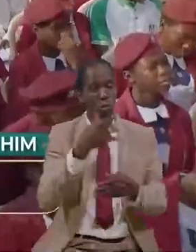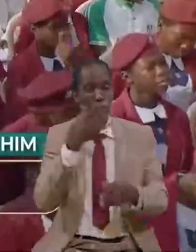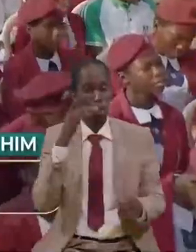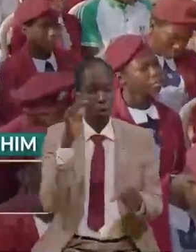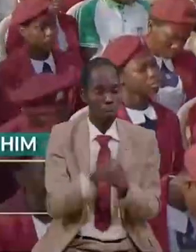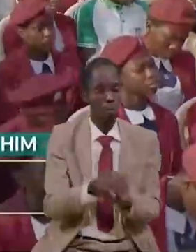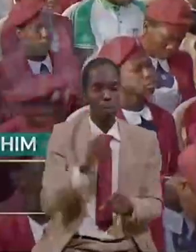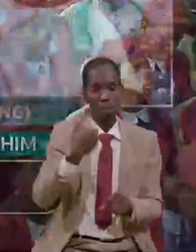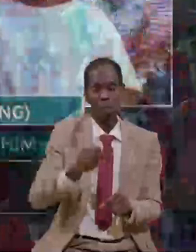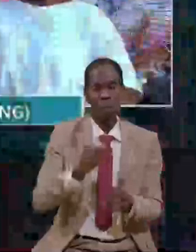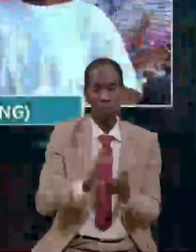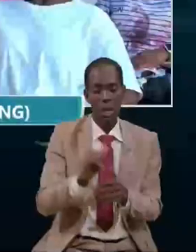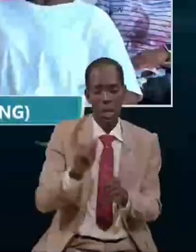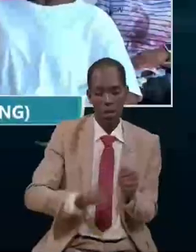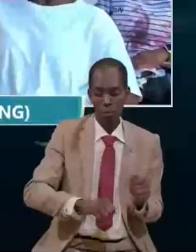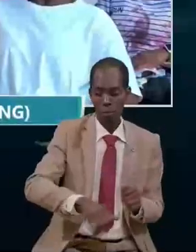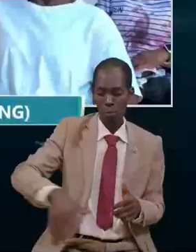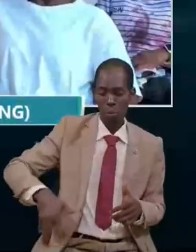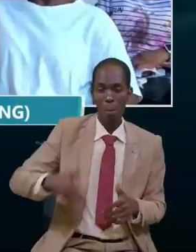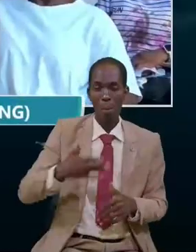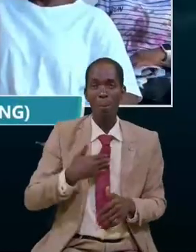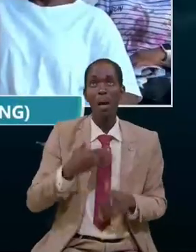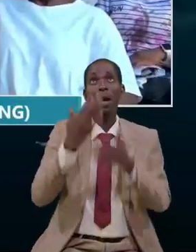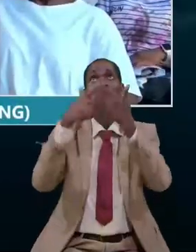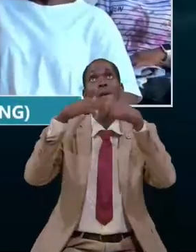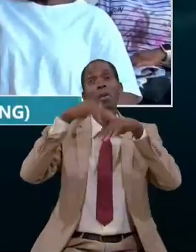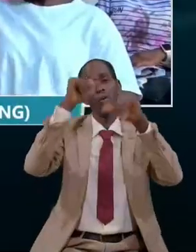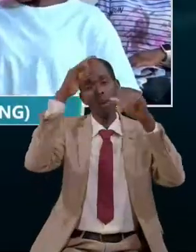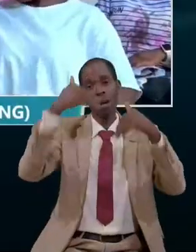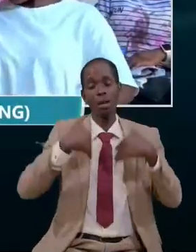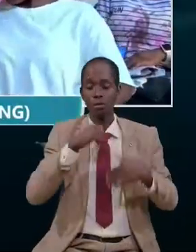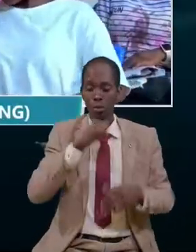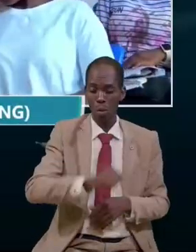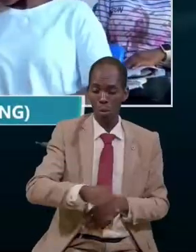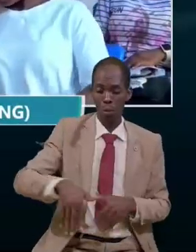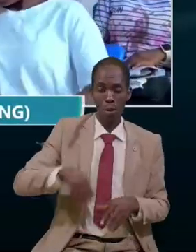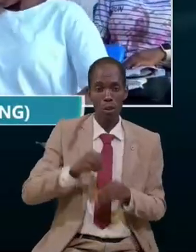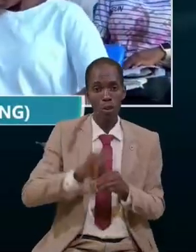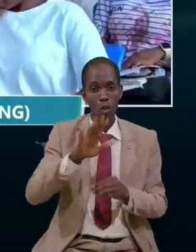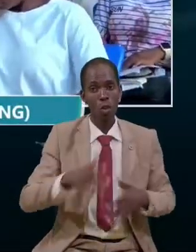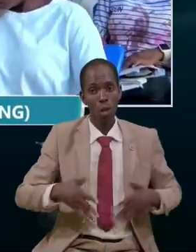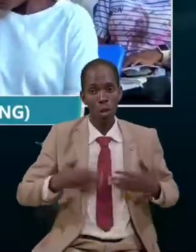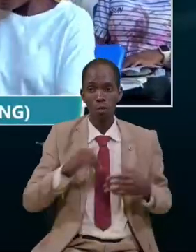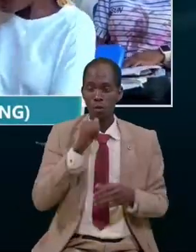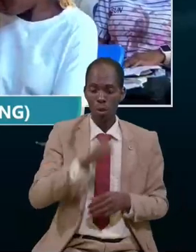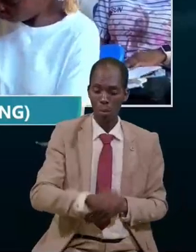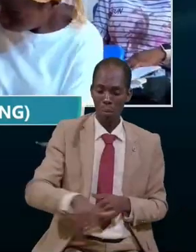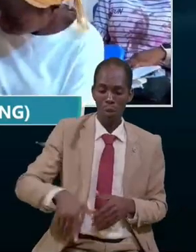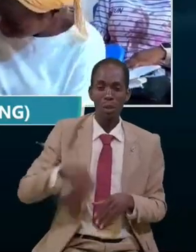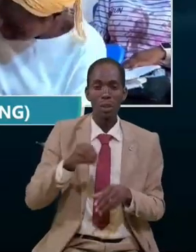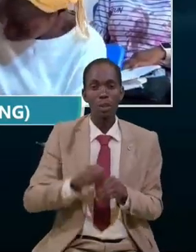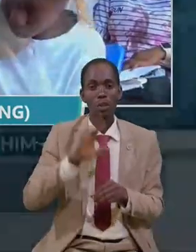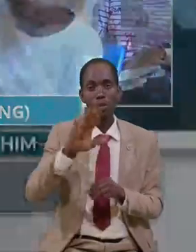que mon Père Céleste n'a pas plantée dans ta vie, n'a pas plantée dans ta